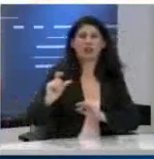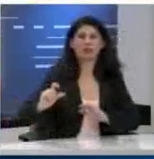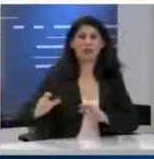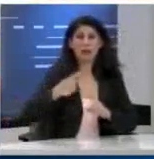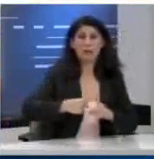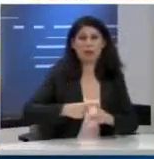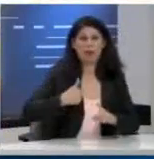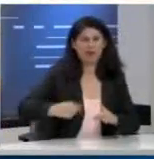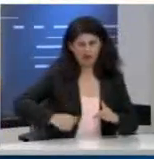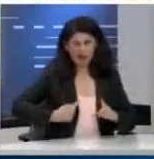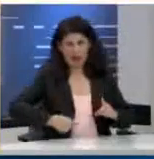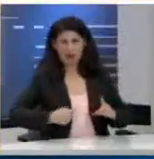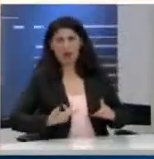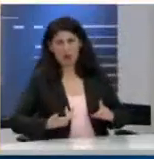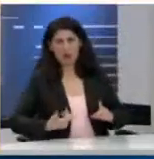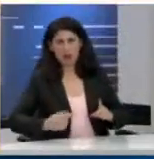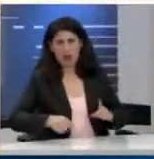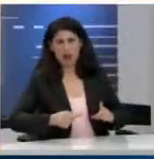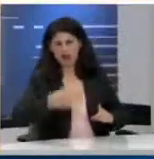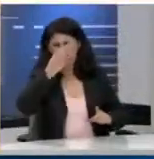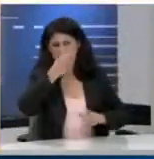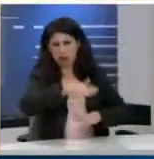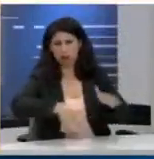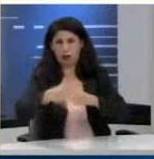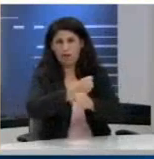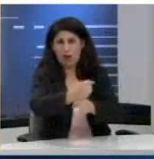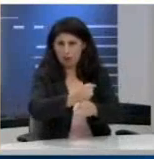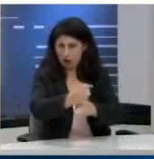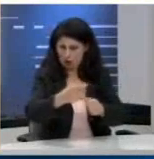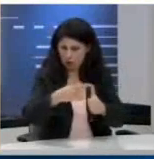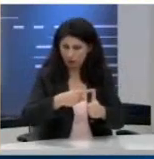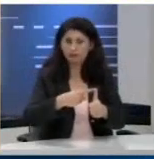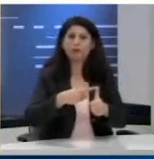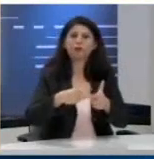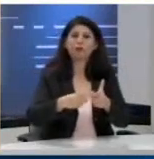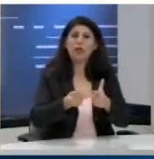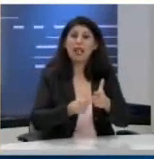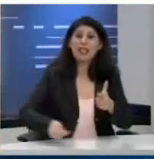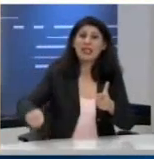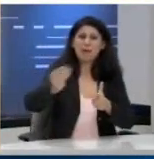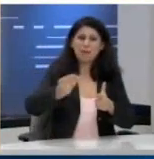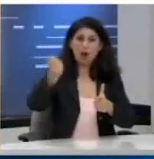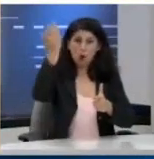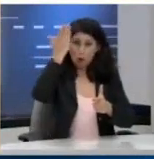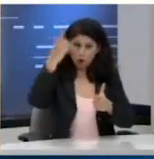Σας ενοχλούν αυτά. Σας ενοχλούν τα σκάνδαλα στο φάρμακο, οι υπερκοστολογήσεις,